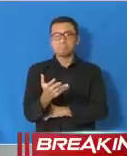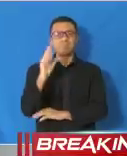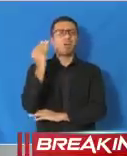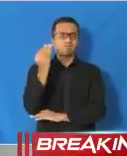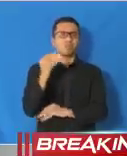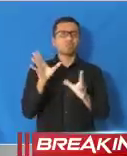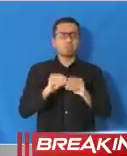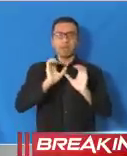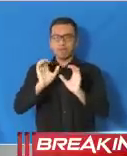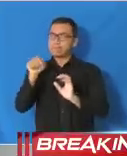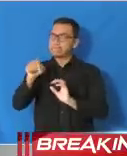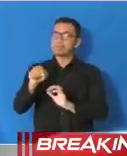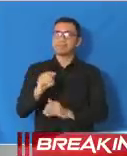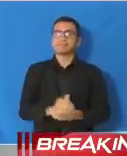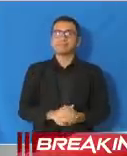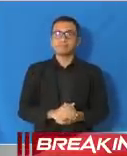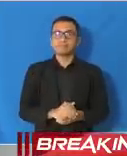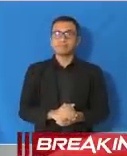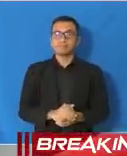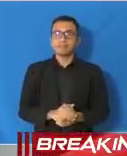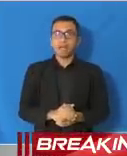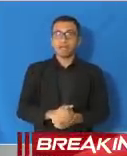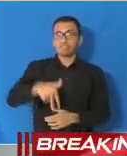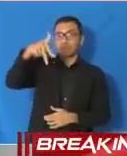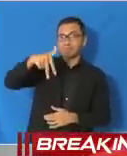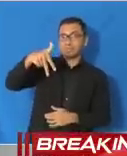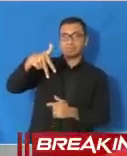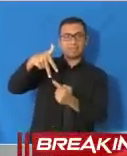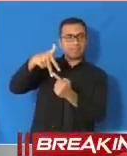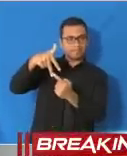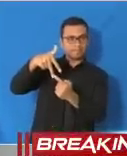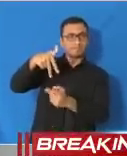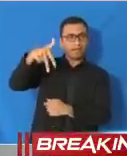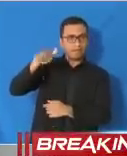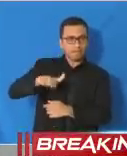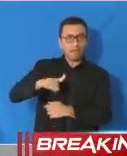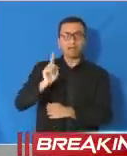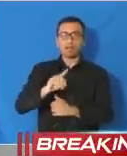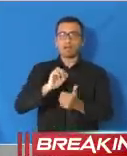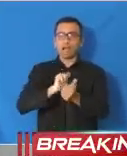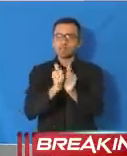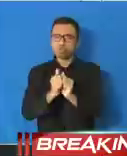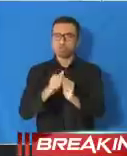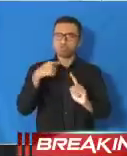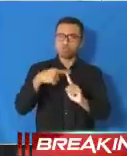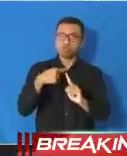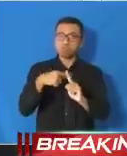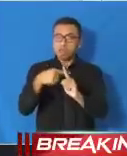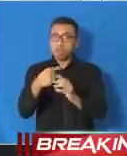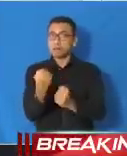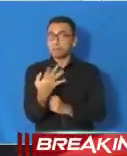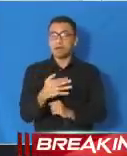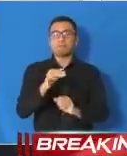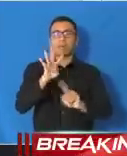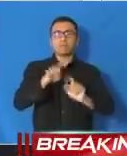DKI sementara kita lihat bahwa di Sulawesi Selatan juga terjadi penambahan kasus yang cukup banyak 14